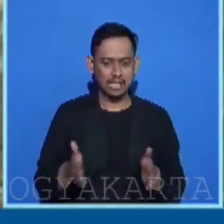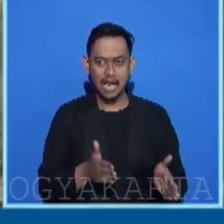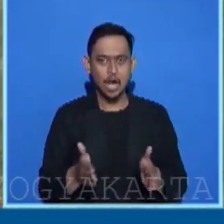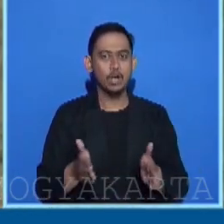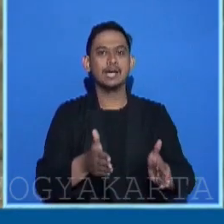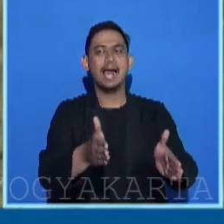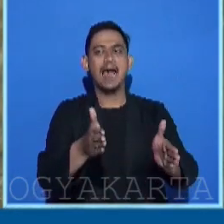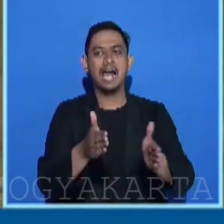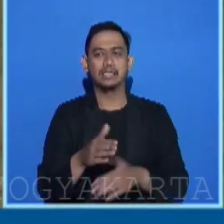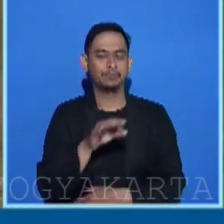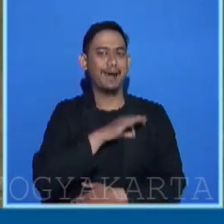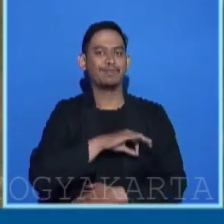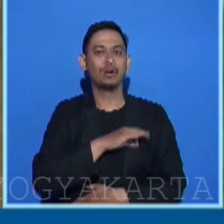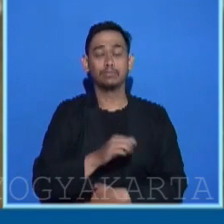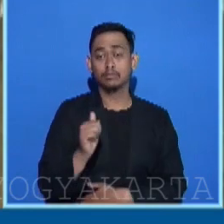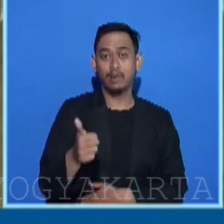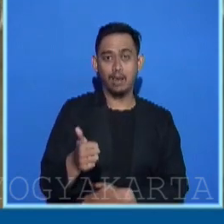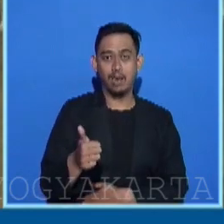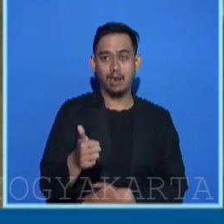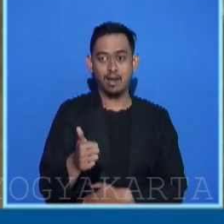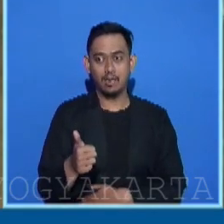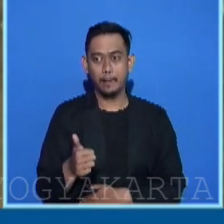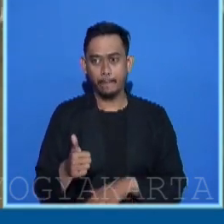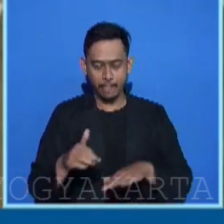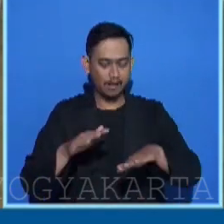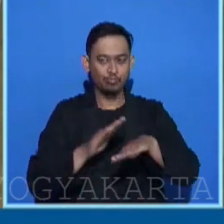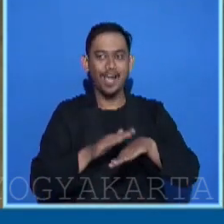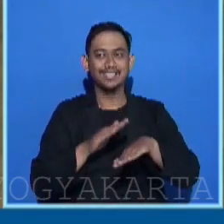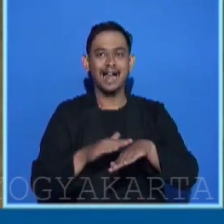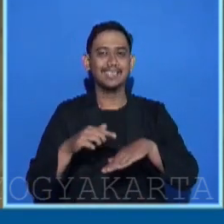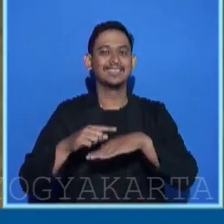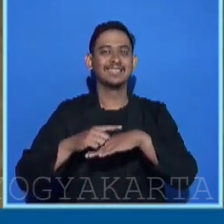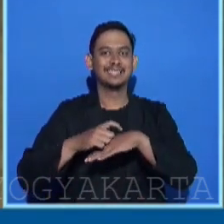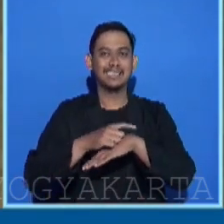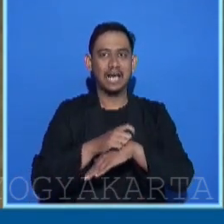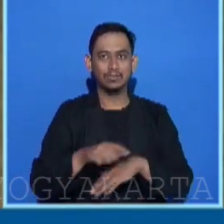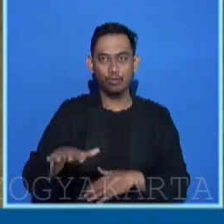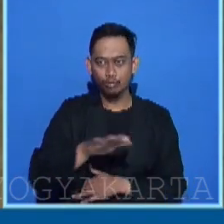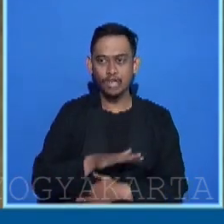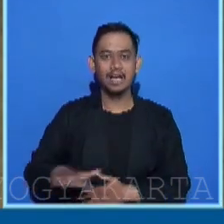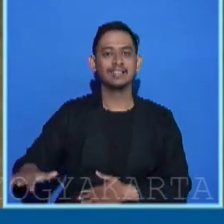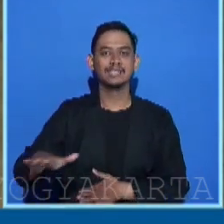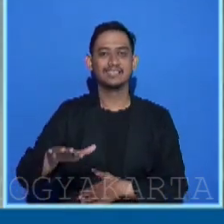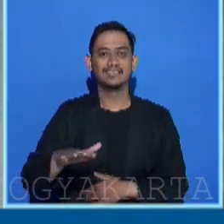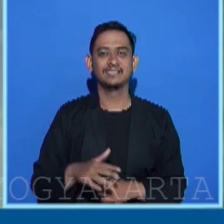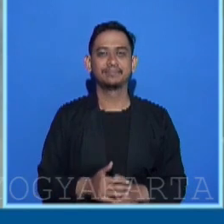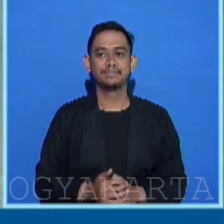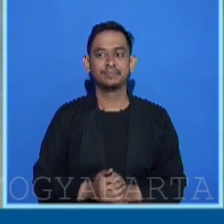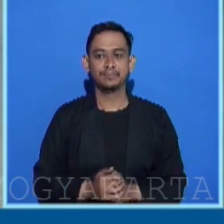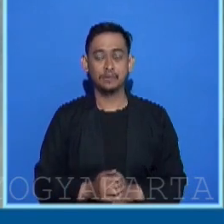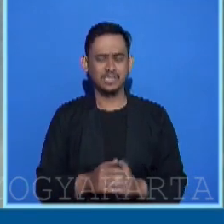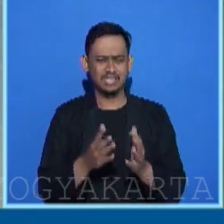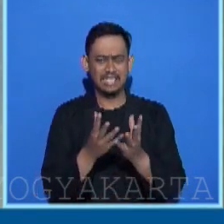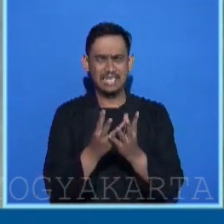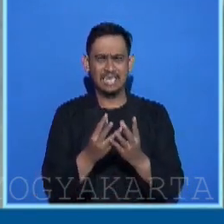data spion telepon kadang Pambudi daya cacing sutra kanggeh nyekapi Kapitan Toyo dipun pejahi utawi dipun sataken Sadang menipun